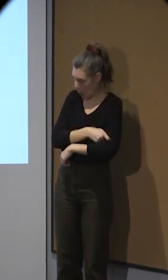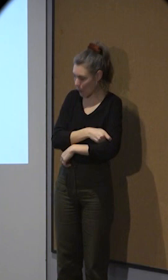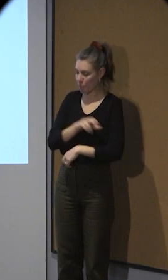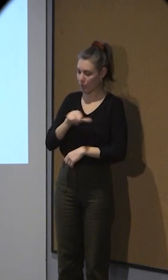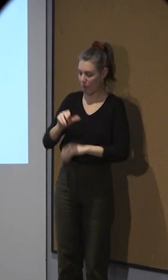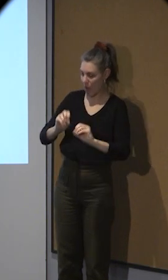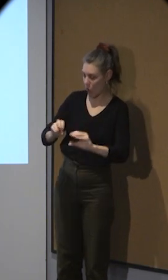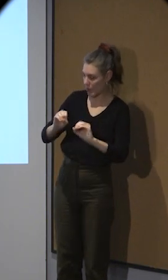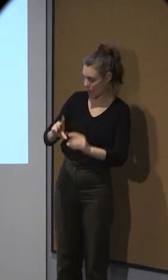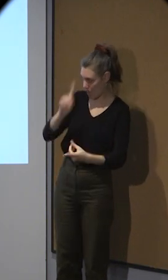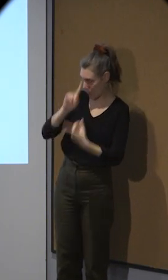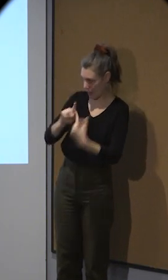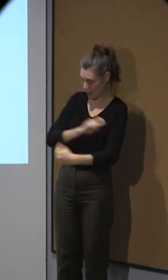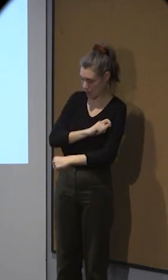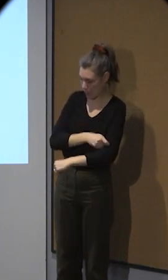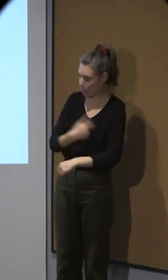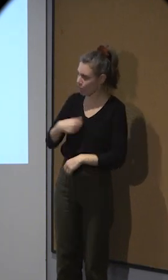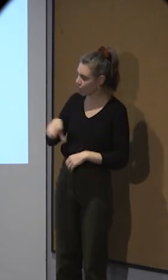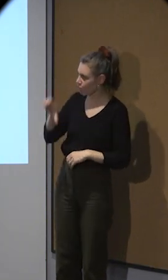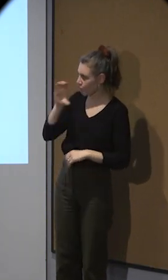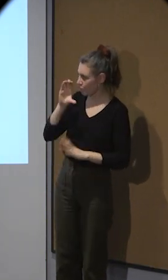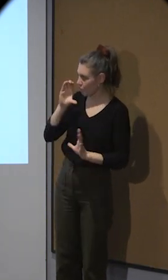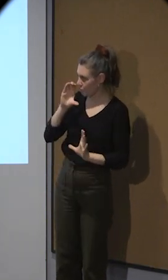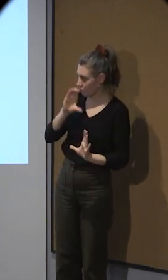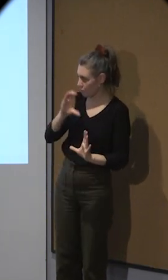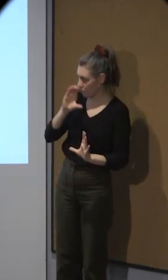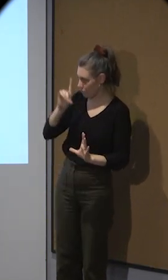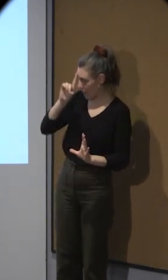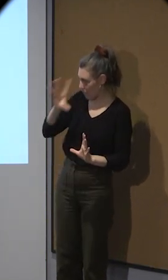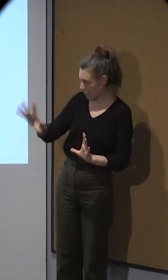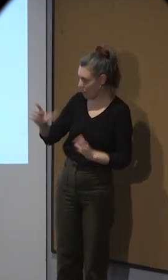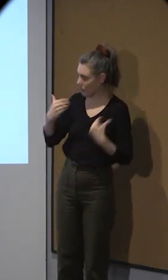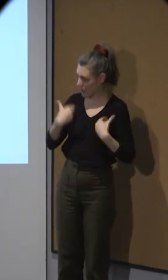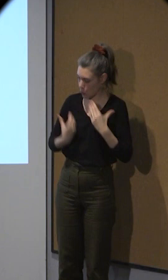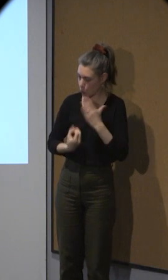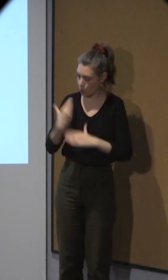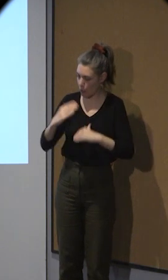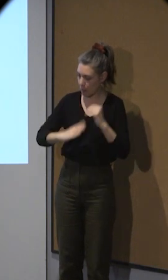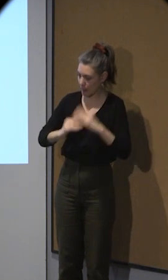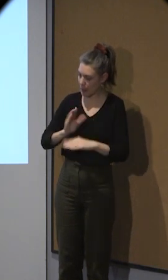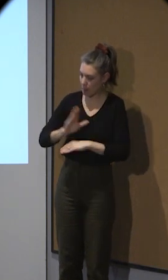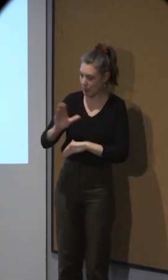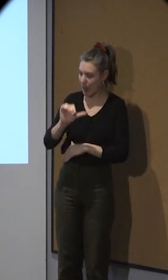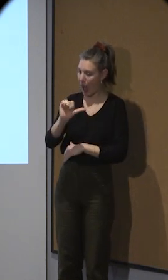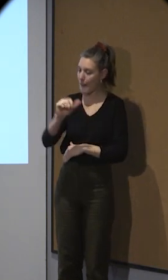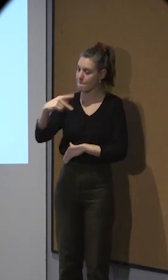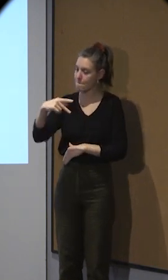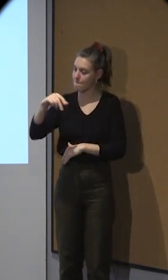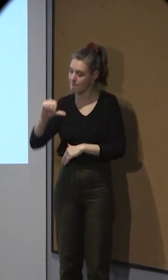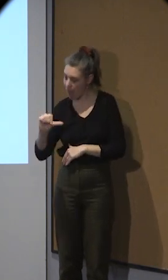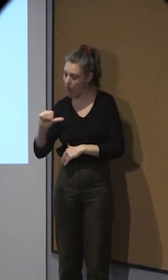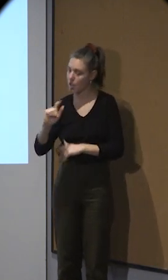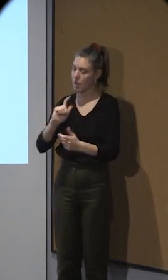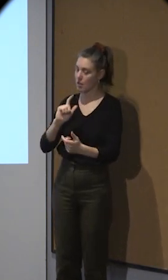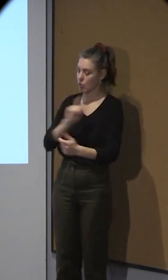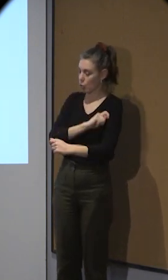vision des choses sur l'émergence de ce métier, donc il y a quand même une trentaine d'années maintenant, de savoir aussi du coup notre crédibilité à prendre en charge